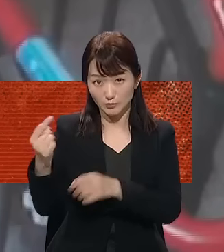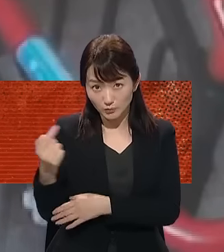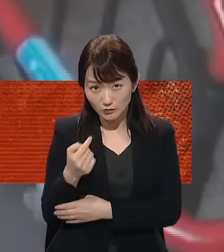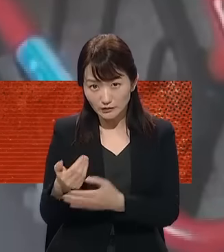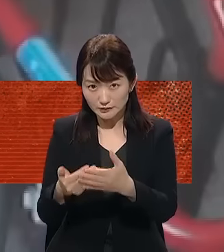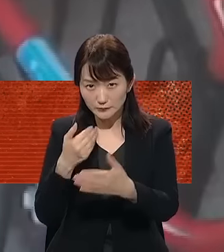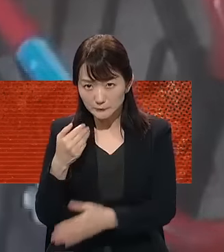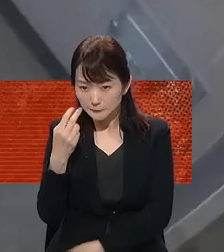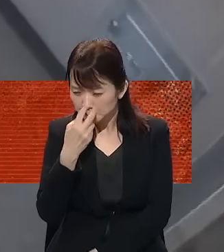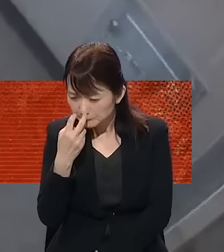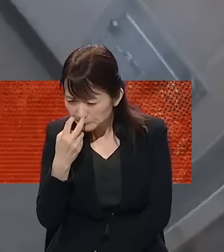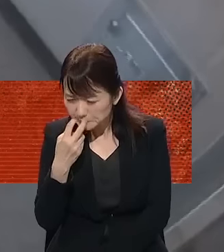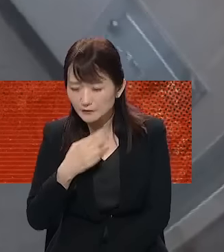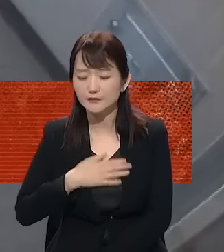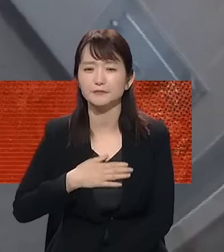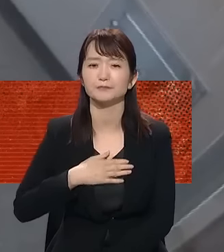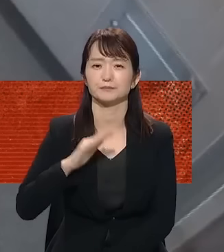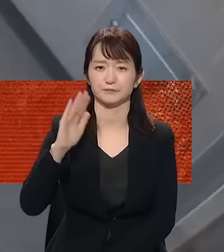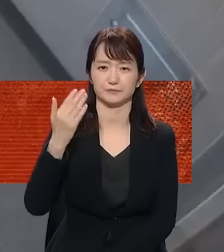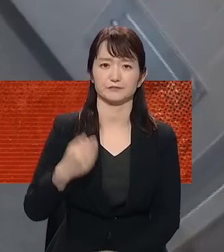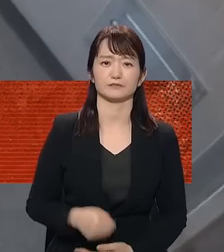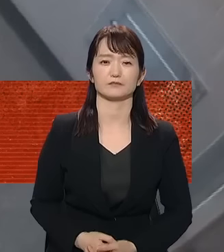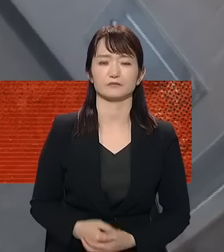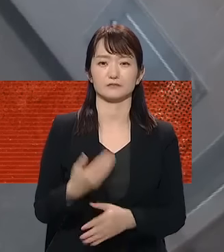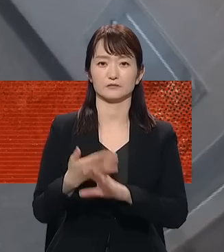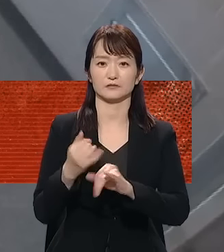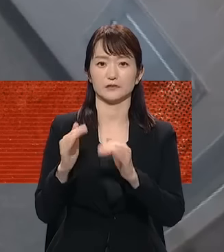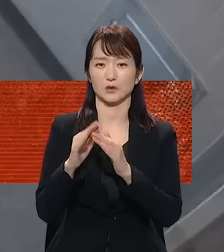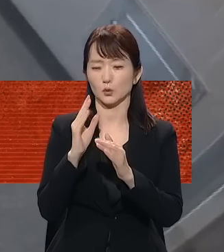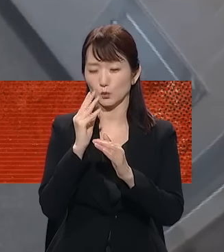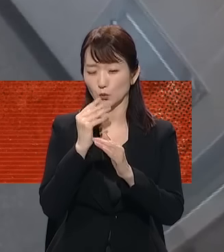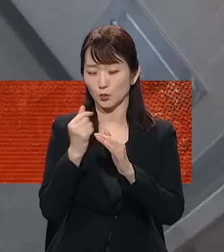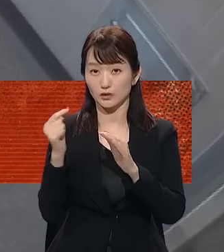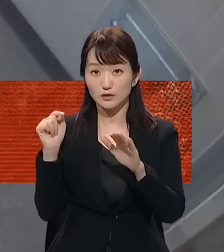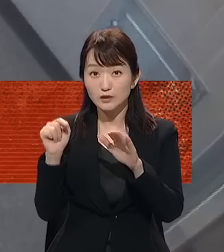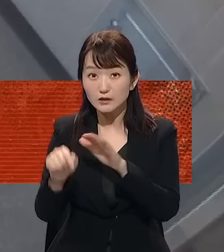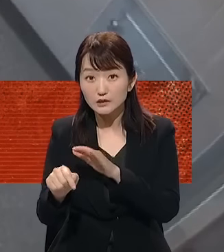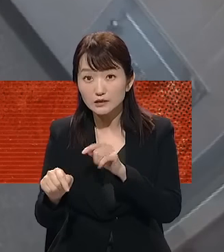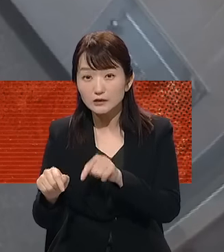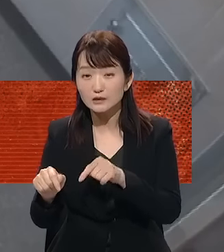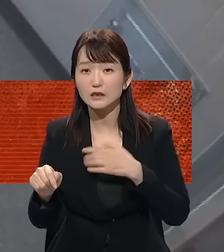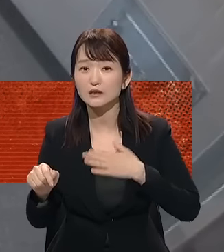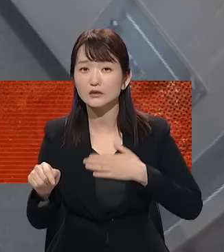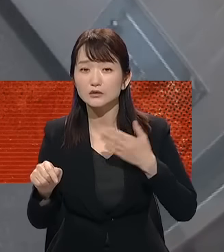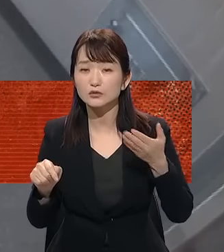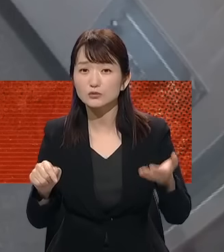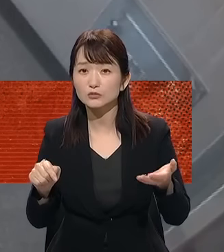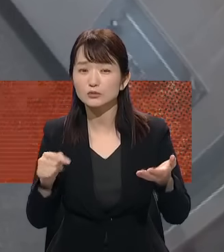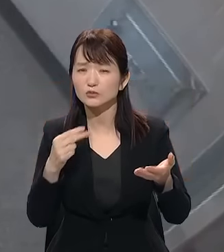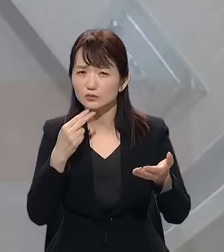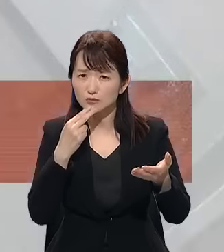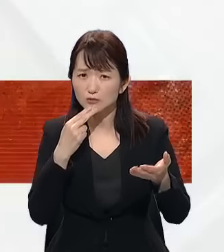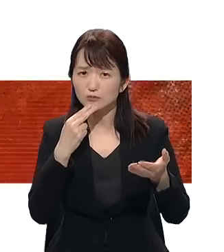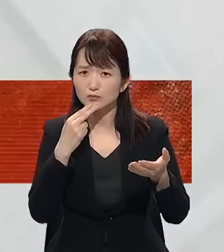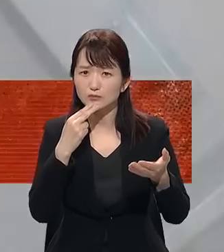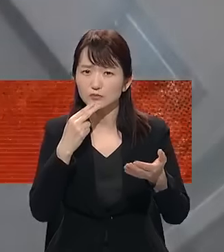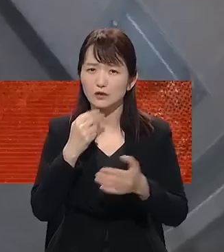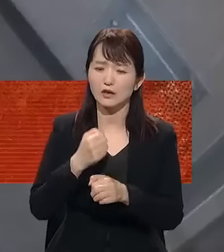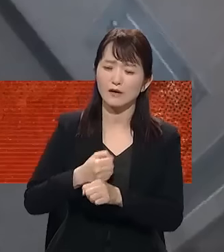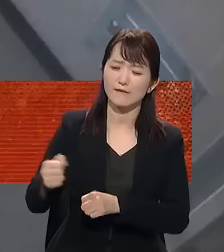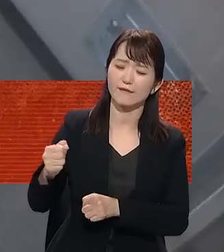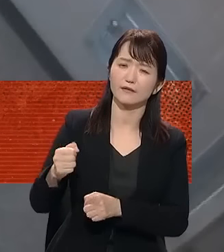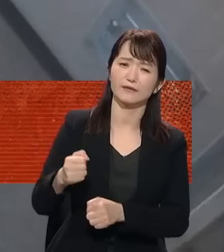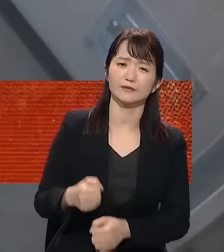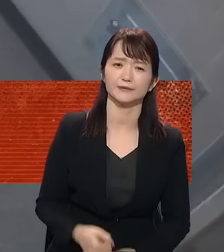답사한 것도 알게 됐습니다 제보자는 남의 집에 몰래 들어가고이를 알리는 그 어떤 흔적조차 남기지 않았다는 사실이 너무나